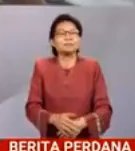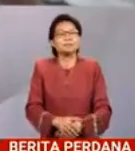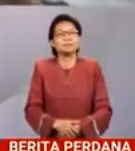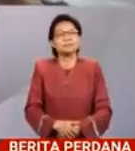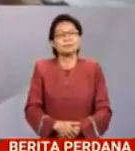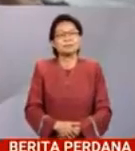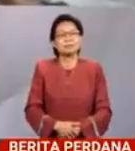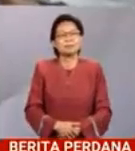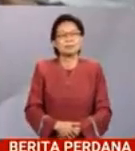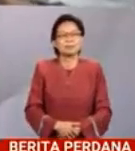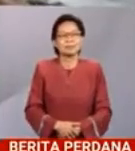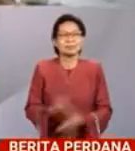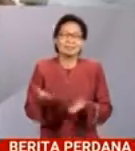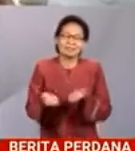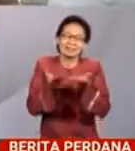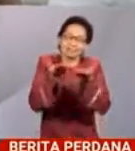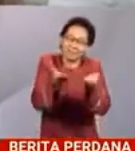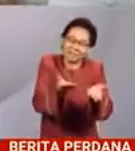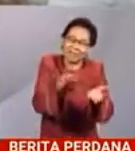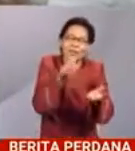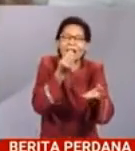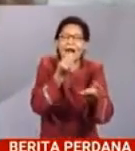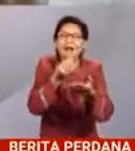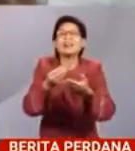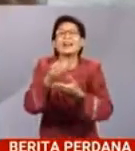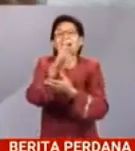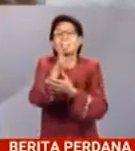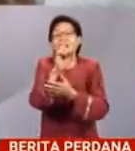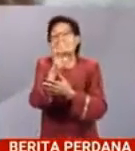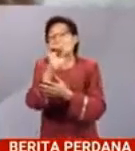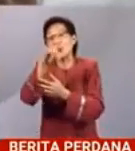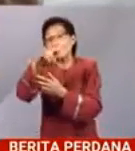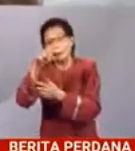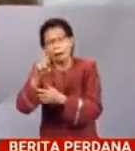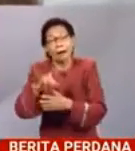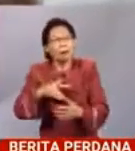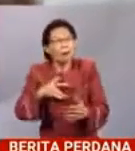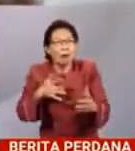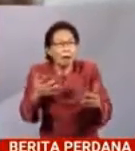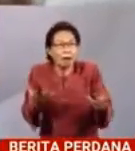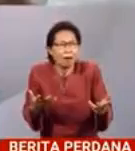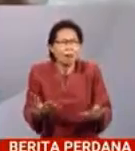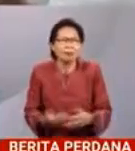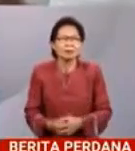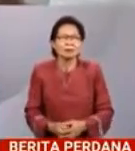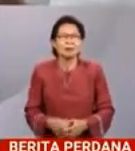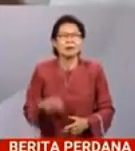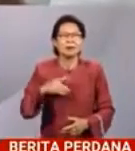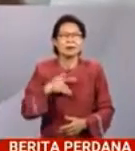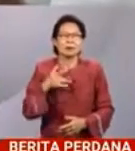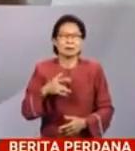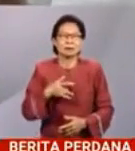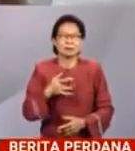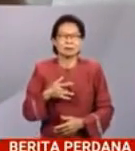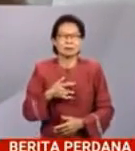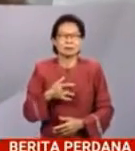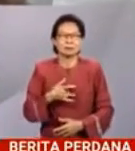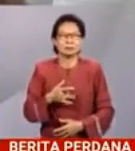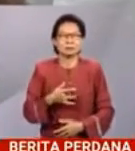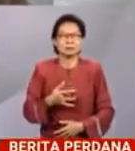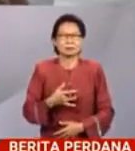menyambutkan ketupat dan semua. Perasaan macam mana perasaan? Gembiralah perasaan kami tadi.